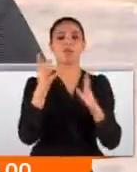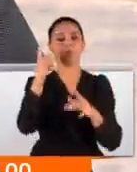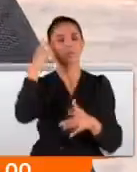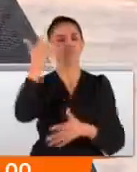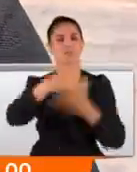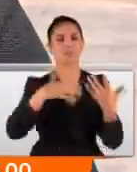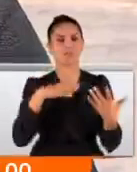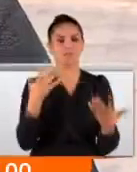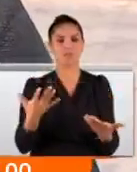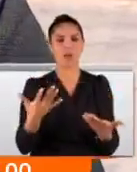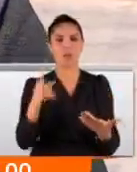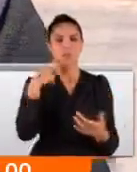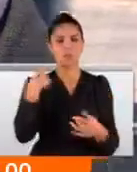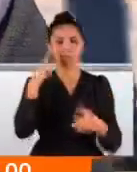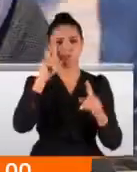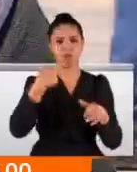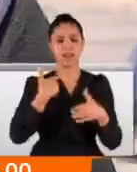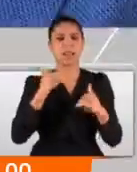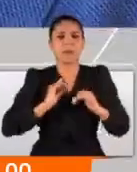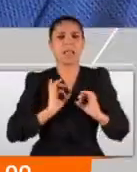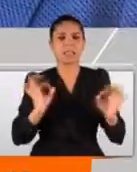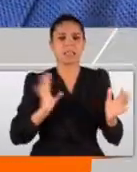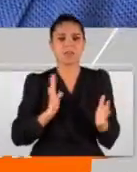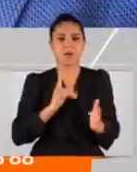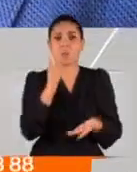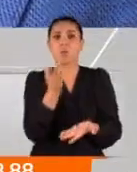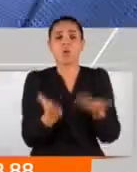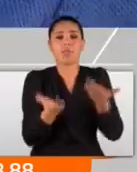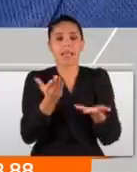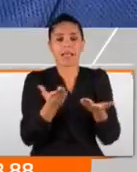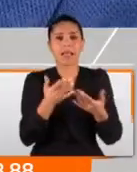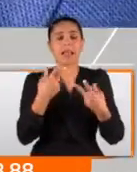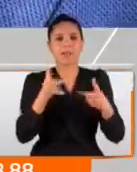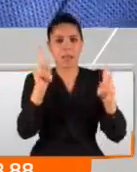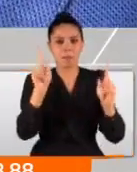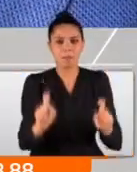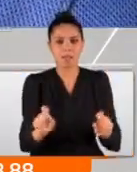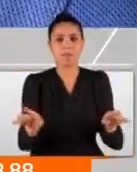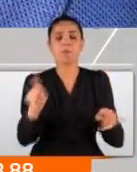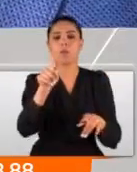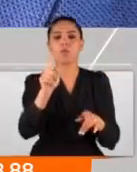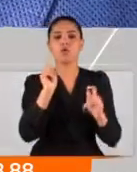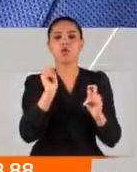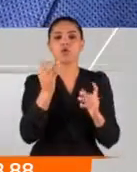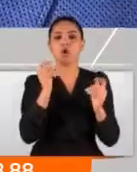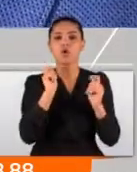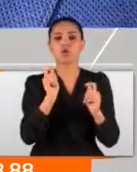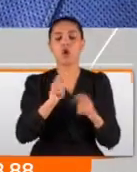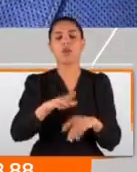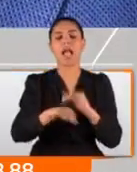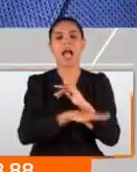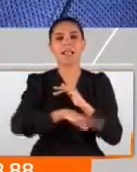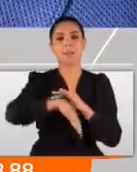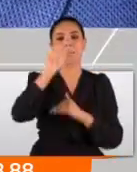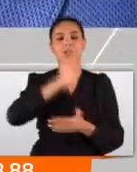dönmeye başlıyor. Ve bunu fark ettiğimde rahatsız olmaya başlıyorum. Bunu dengeleyebilir miyiz? Kesinlikle çok zor yaparız. Çünkü artık hayatımızın merkezi